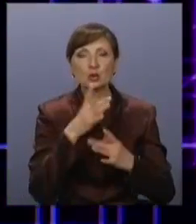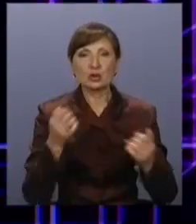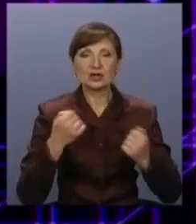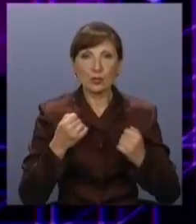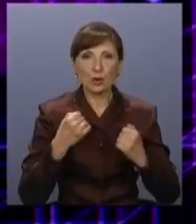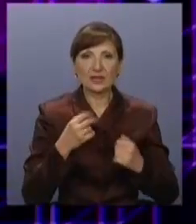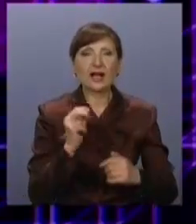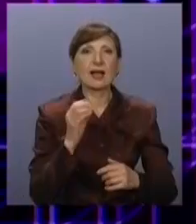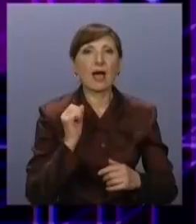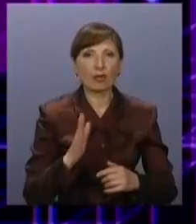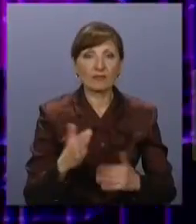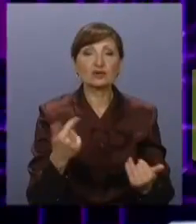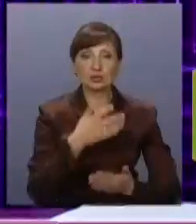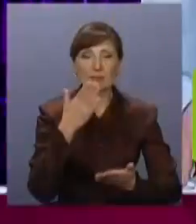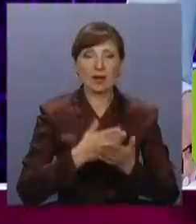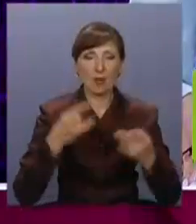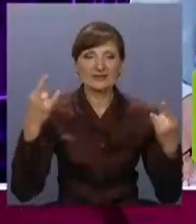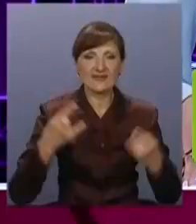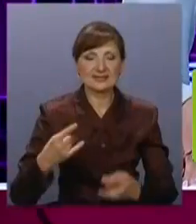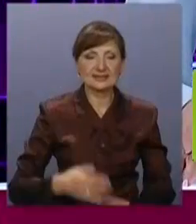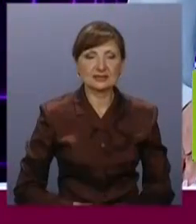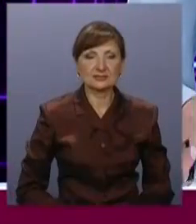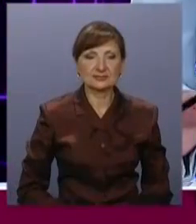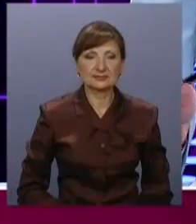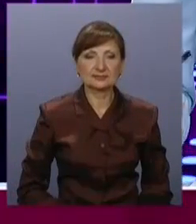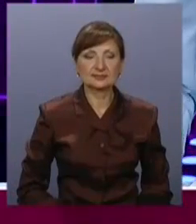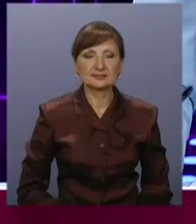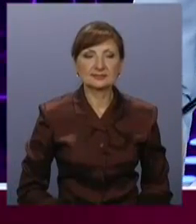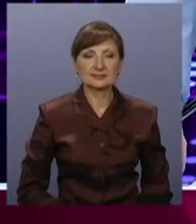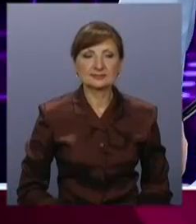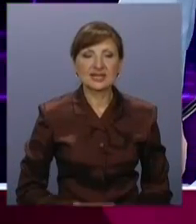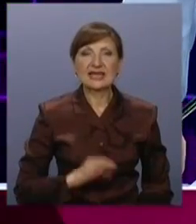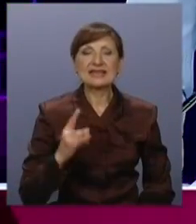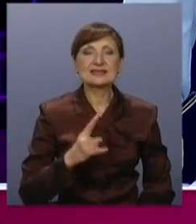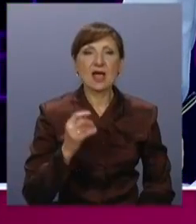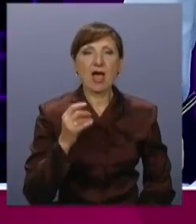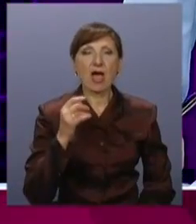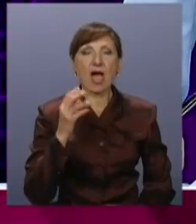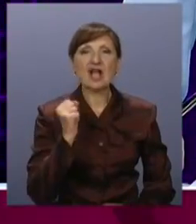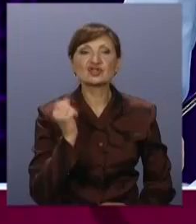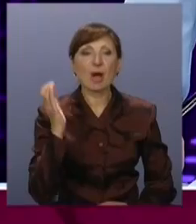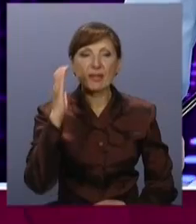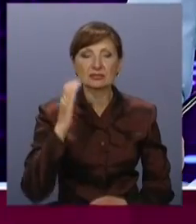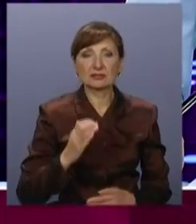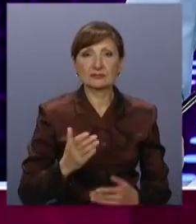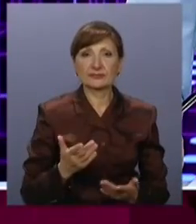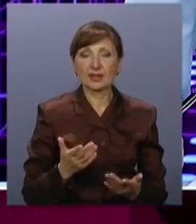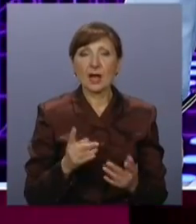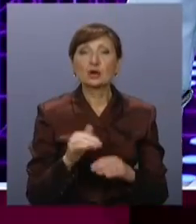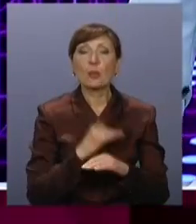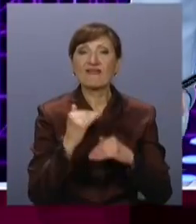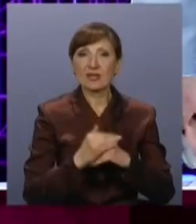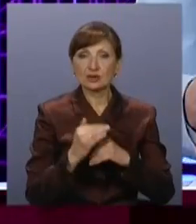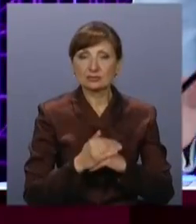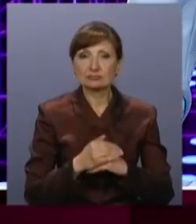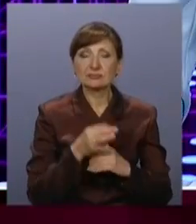Ельсияр Канагатов. Прямо сейчас он выходит на прямую связь с нашей студией из Ашхабада. Итак, Ельсияр Баймухамедович, добрый